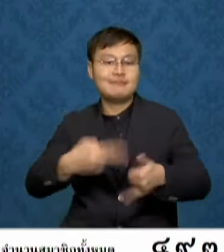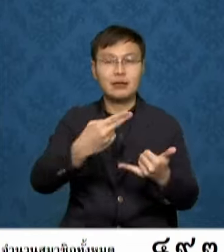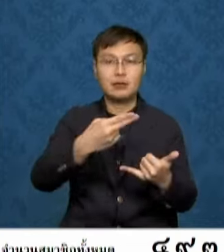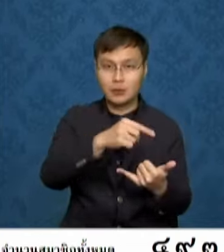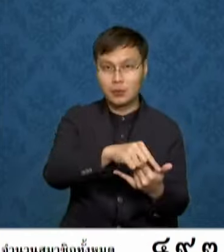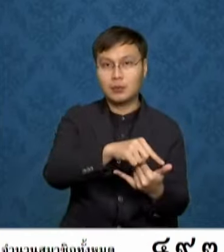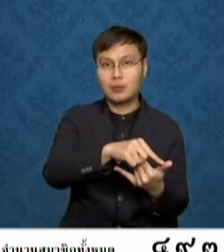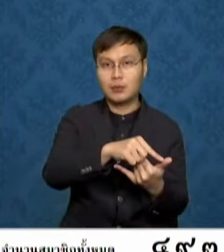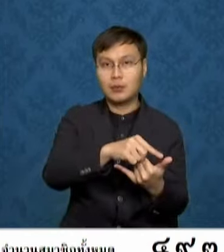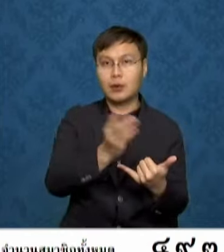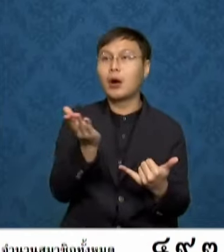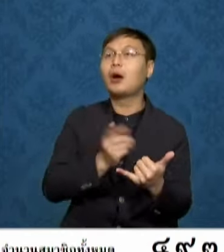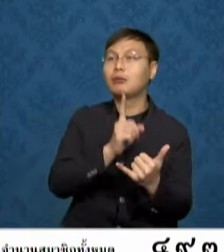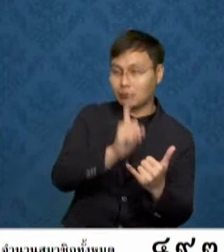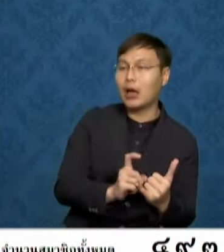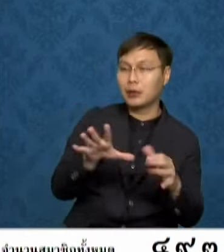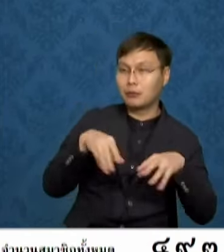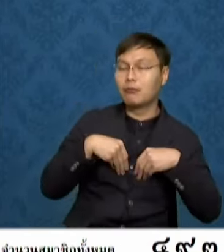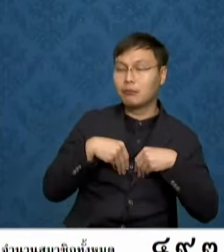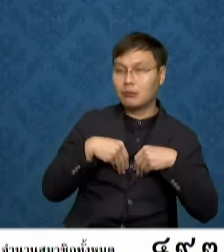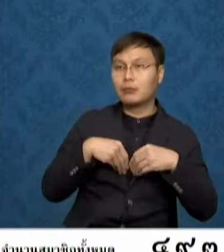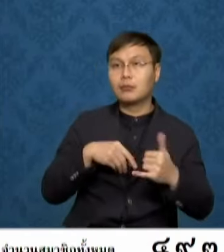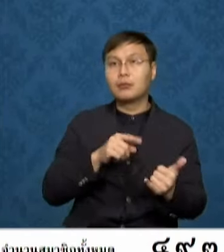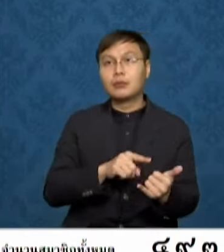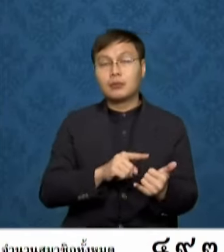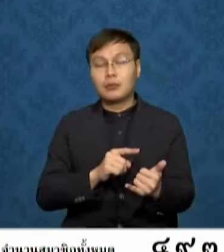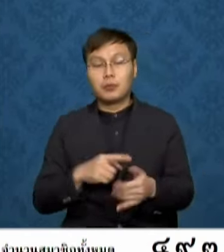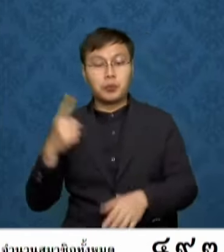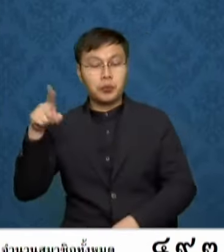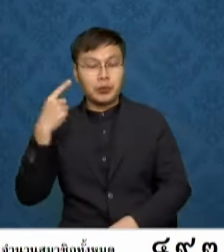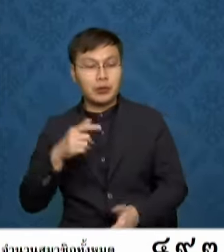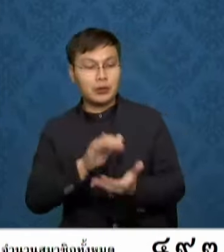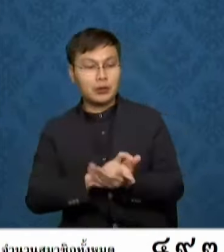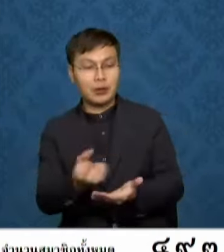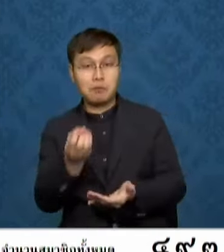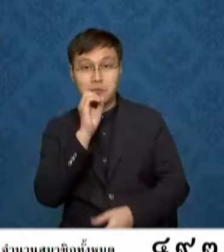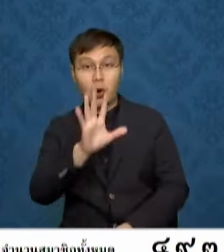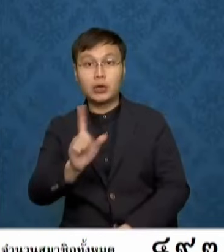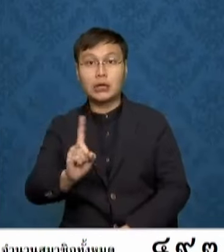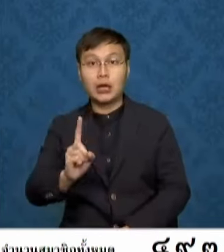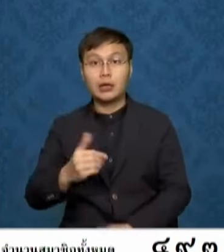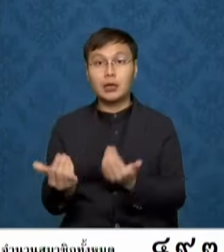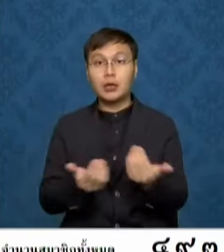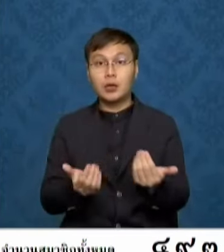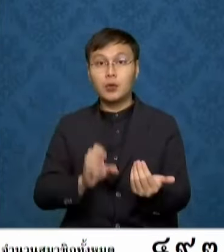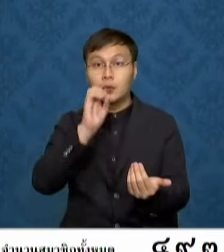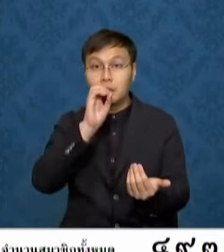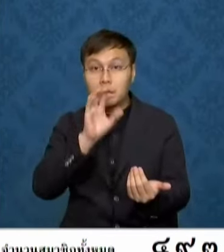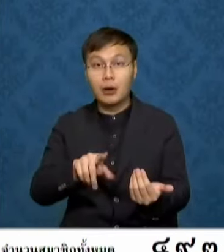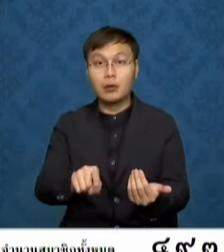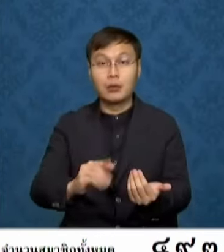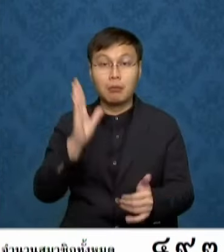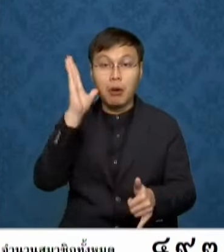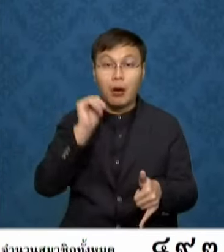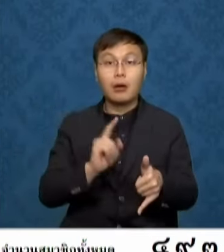ชีวิตตรงนั้นเลยนะครับเขาให้สัมภาษณ์ไว้ว่าฉันบอกกับลูกของฉันว่าพ่อของเขาตาย